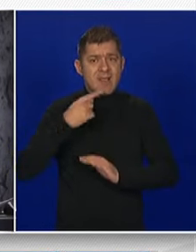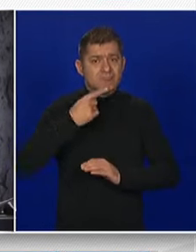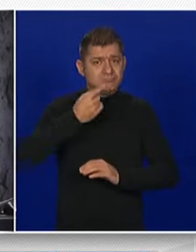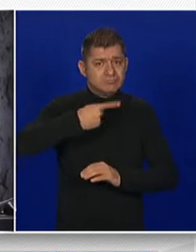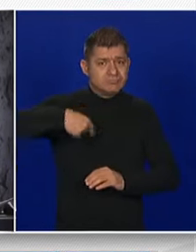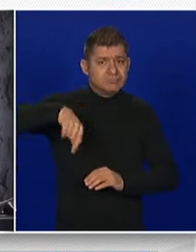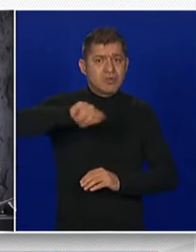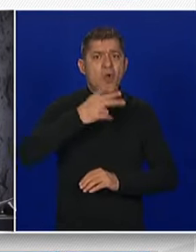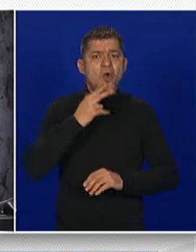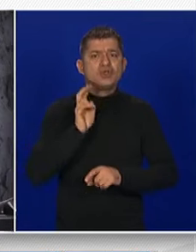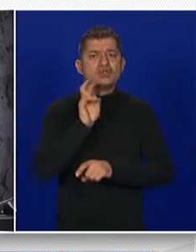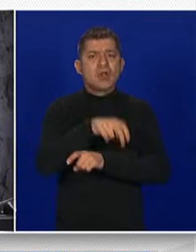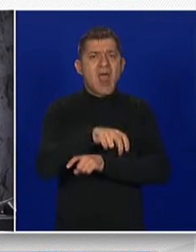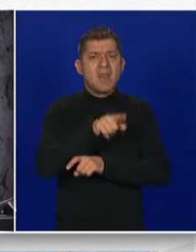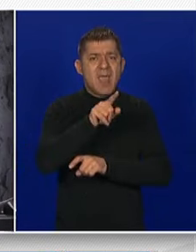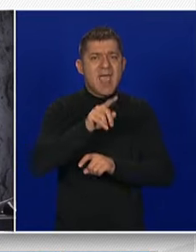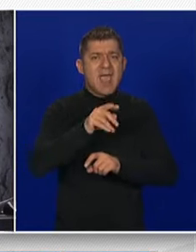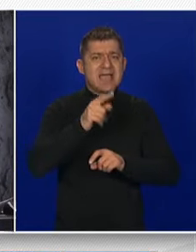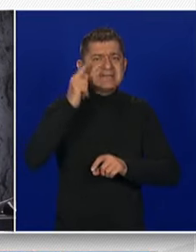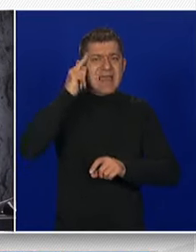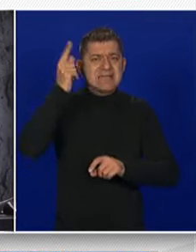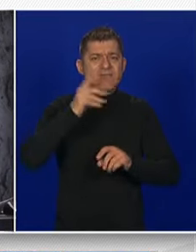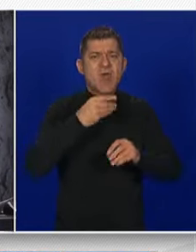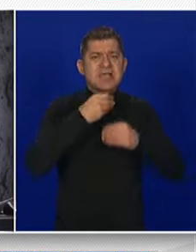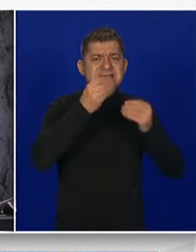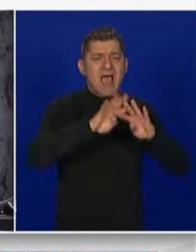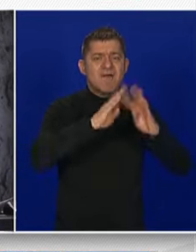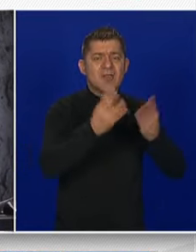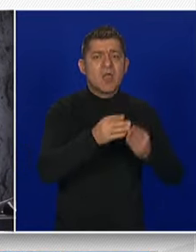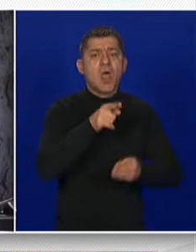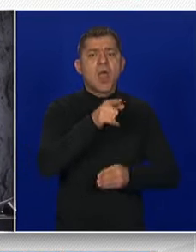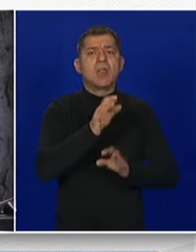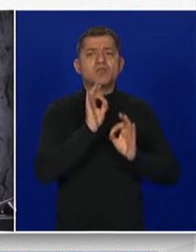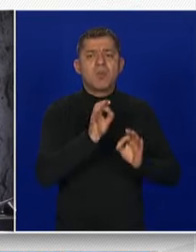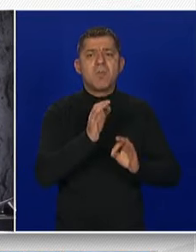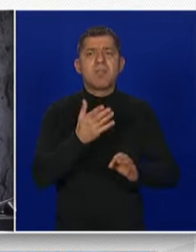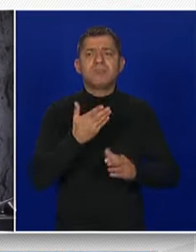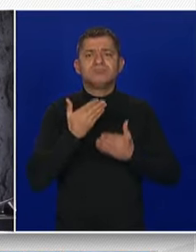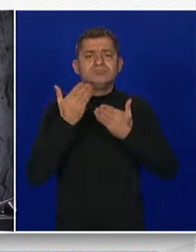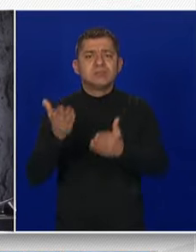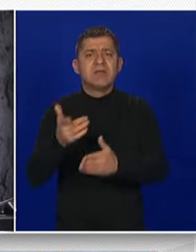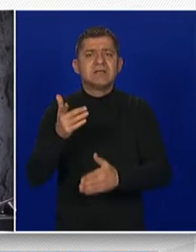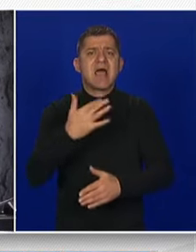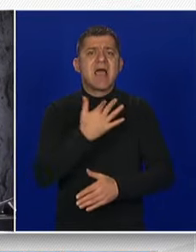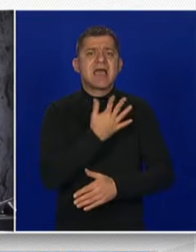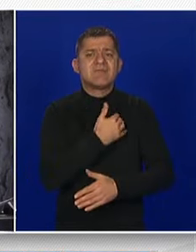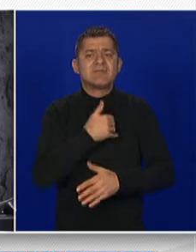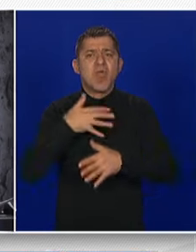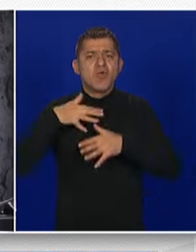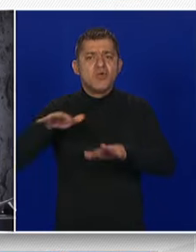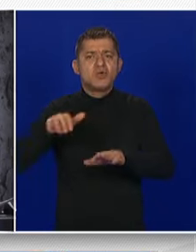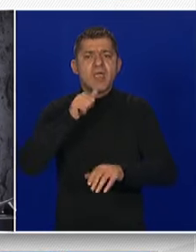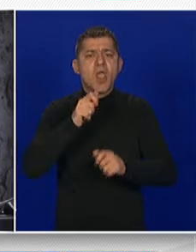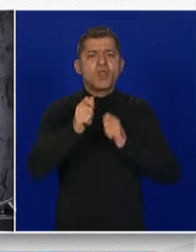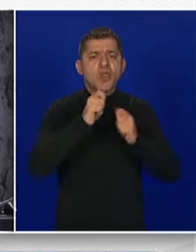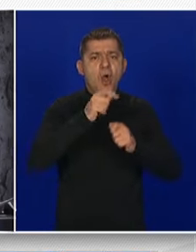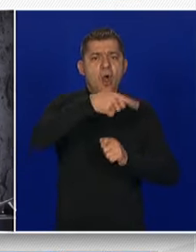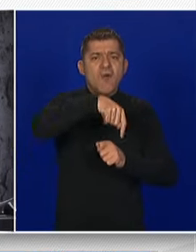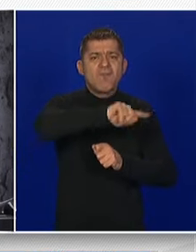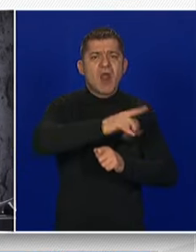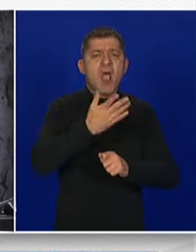članovi Zdravstvenog savjeta trebao biti dobrobit građana Republike Hrvatske i dogovor oko toga kako